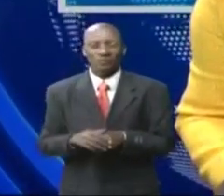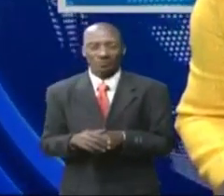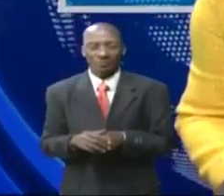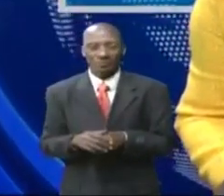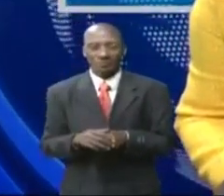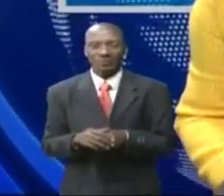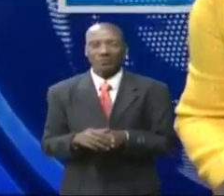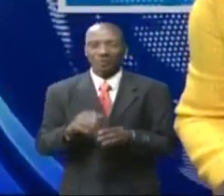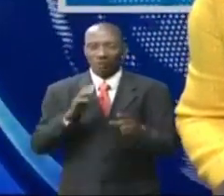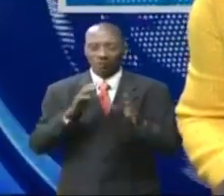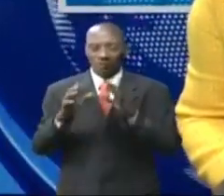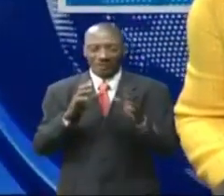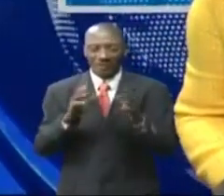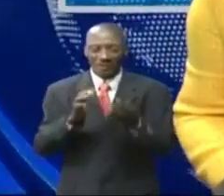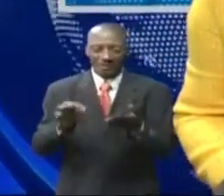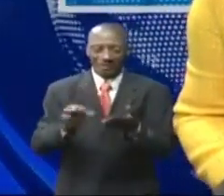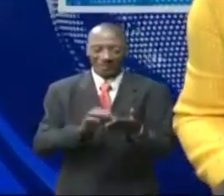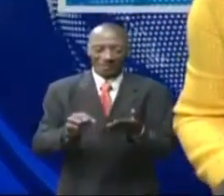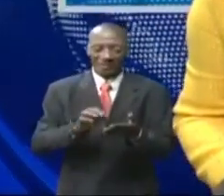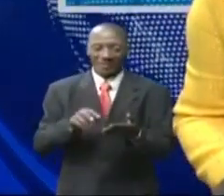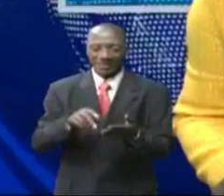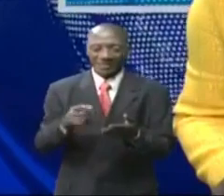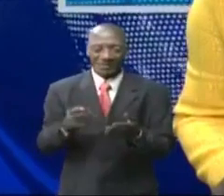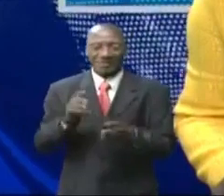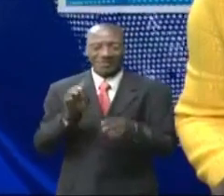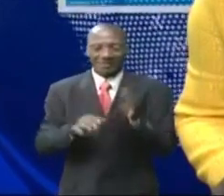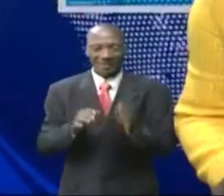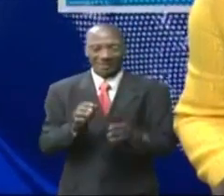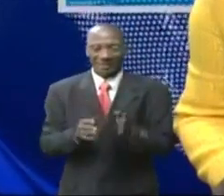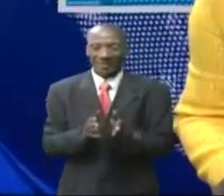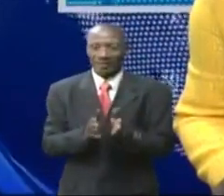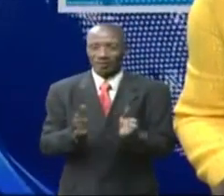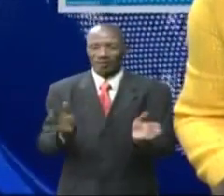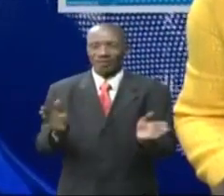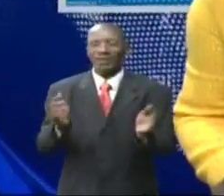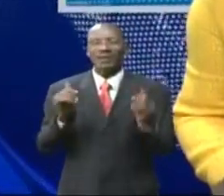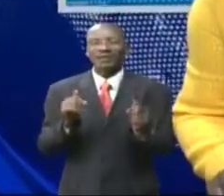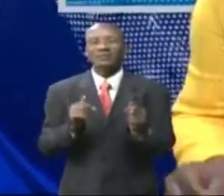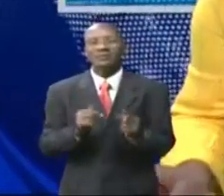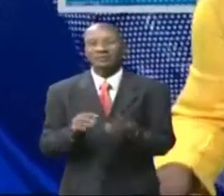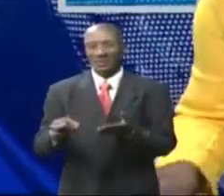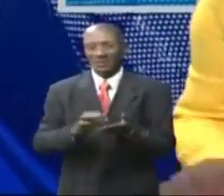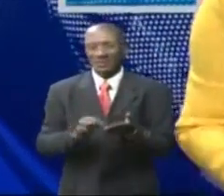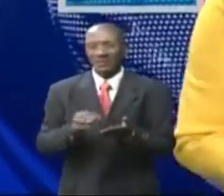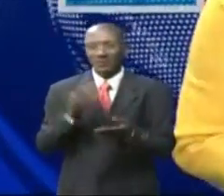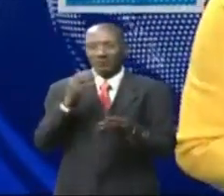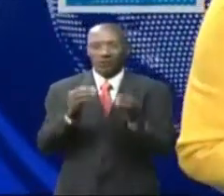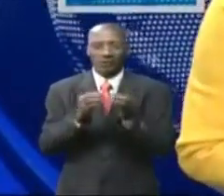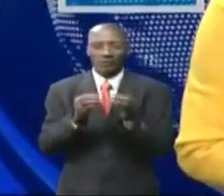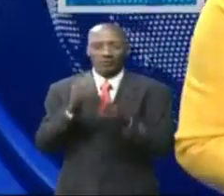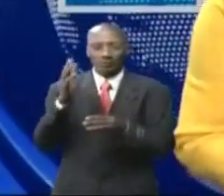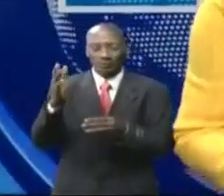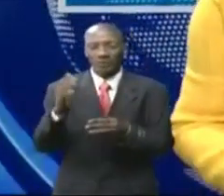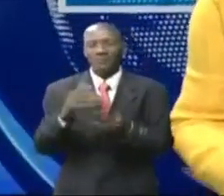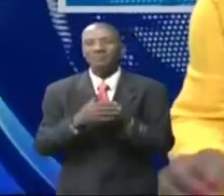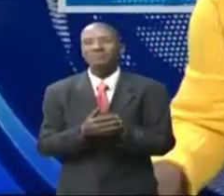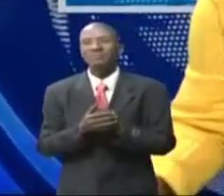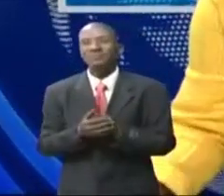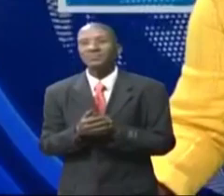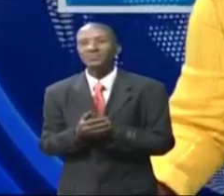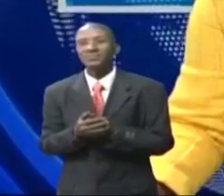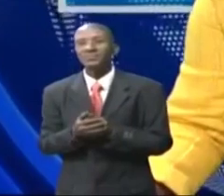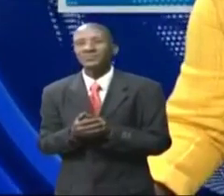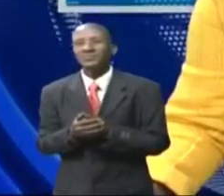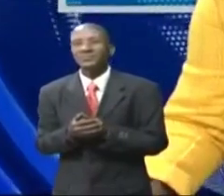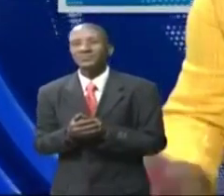signé par le directeur de cabinet Charles Théodore Bazungula. Fin de ce journal, mesdames, messieurs. Merci de l'avoir suivi. Un journal